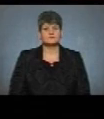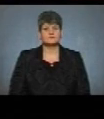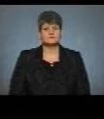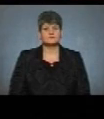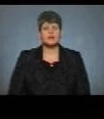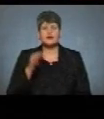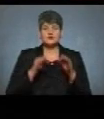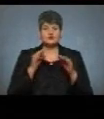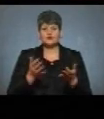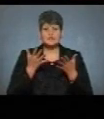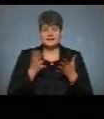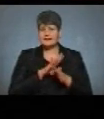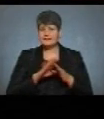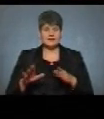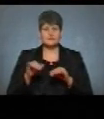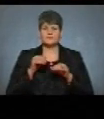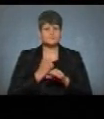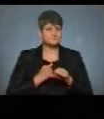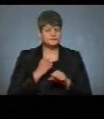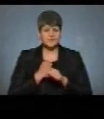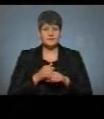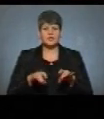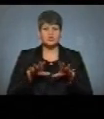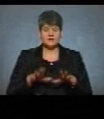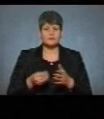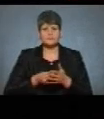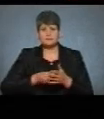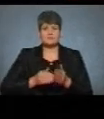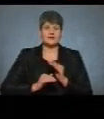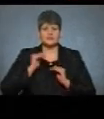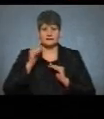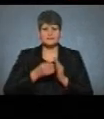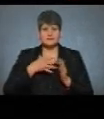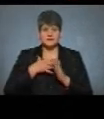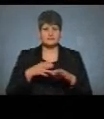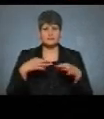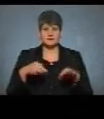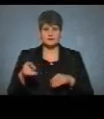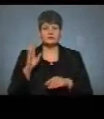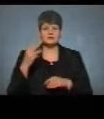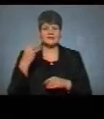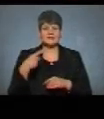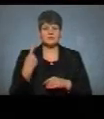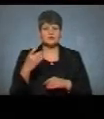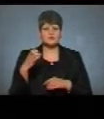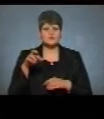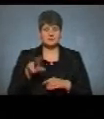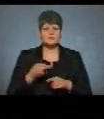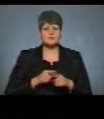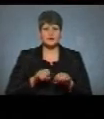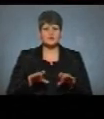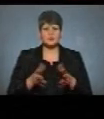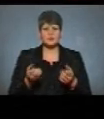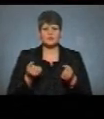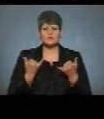Суд щодо визнання нечинним рішення про підвищення тарифів за проїзд у громадському транспорті Тернополя відбудеться 31 січня. Таке рішення прийняли сьогодні